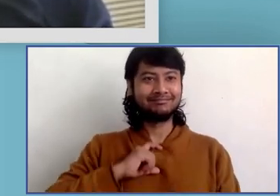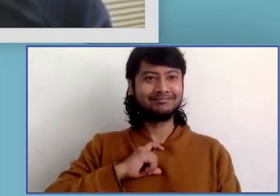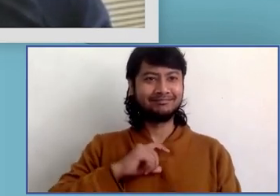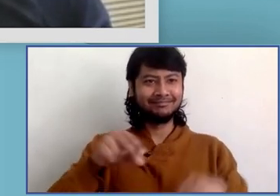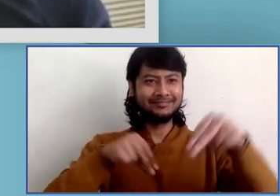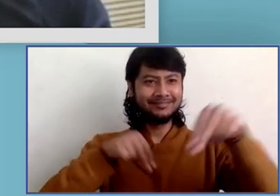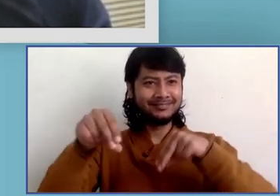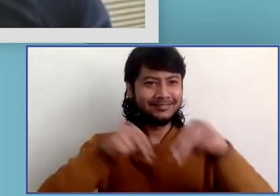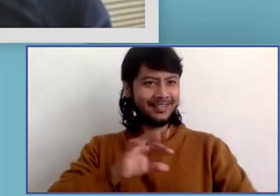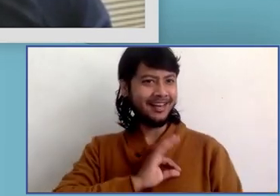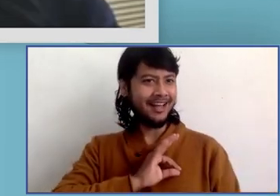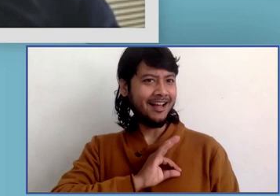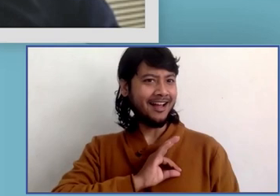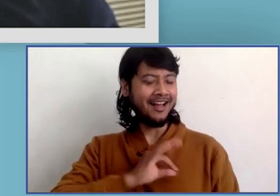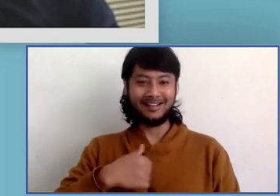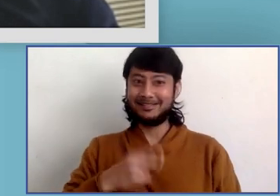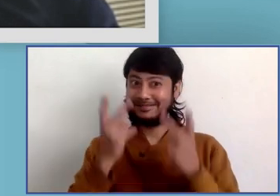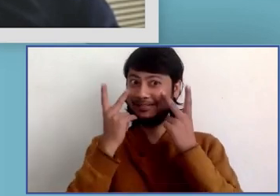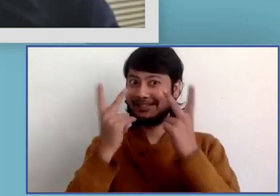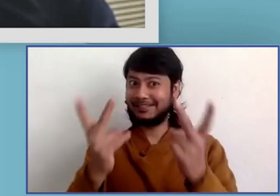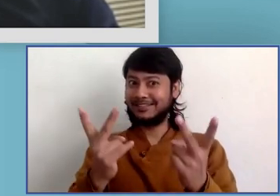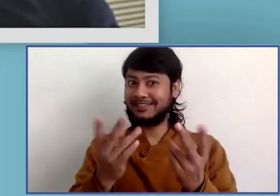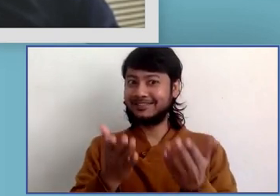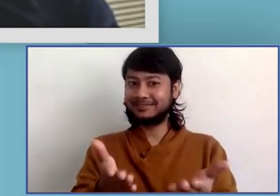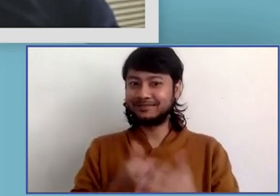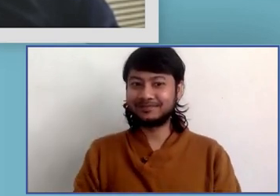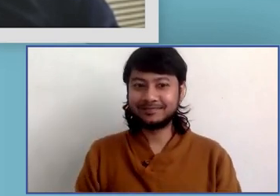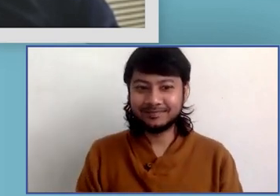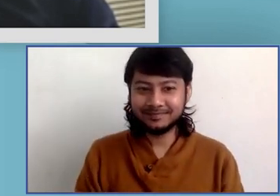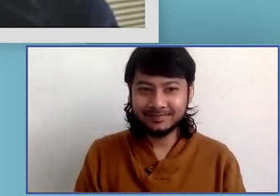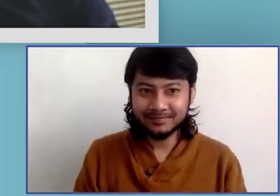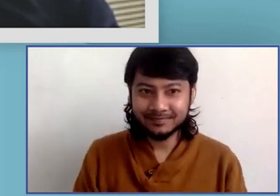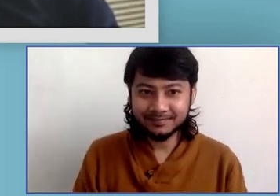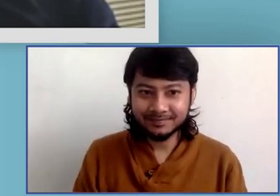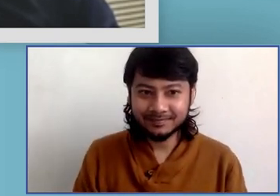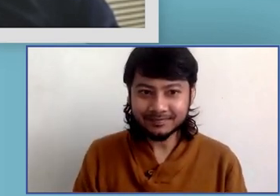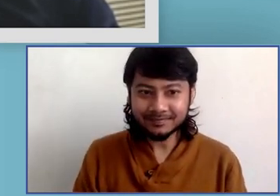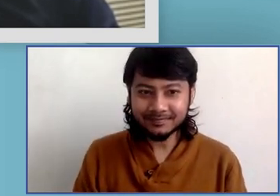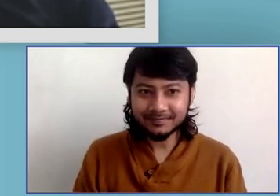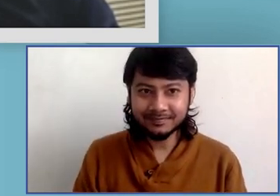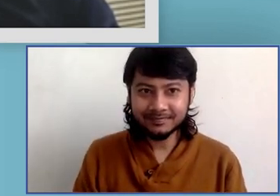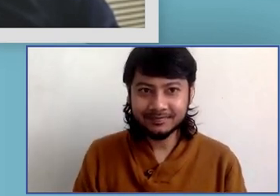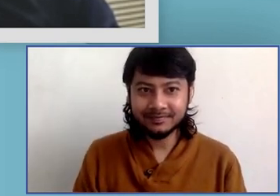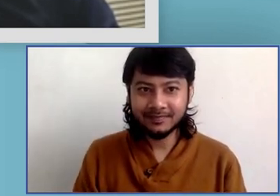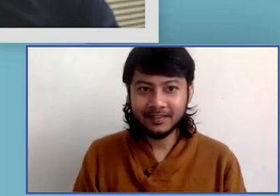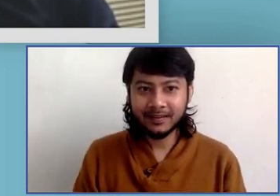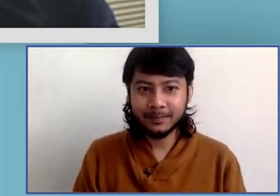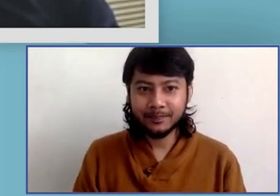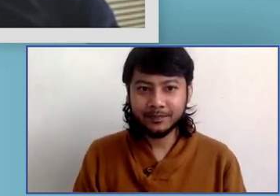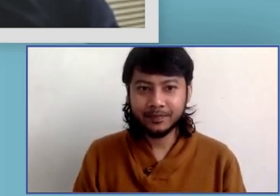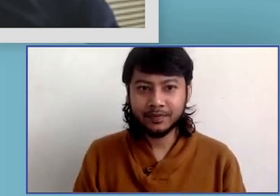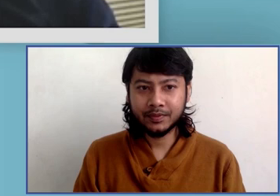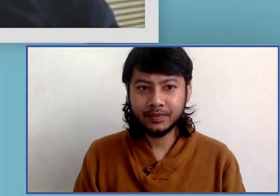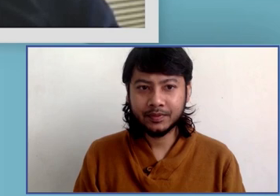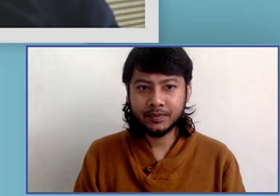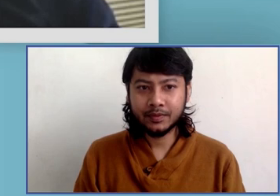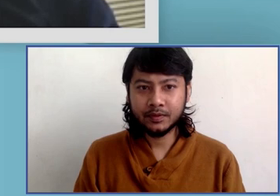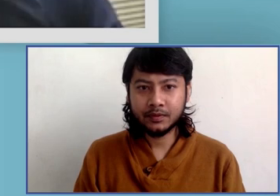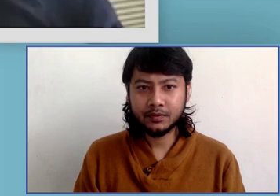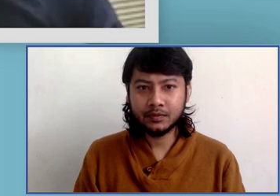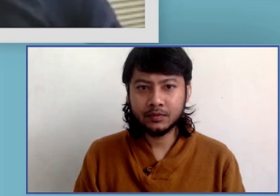see a little bit of it today. आप जब छोटे थे तब से आप चेस खेल रहे हैं तो आप चेस में इंटरेस्ट कैसे मिला